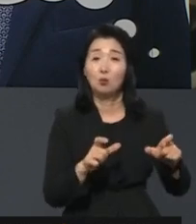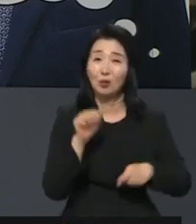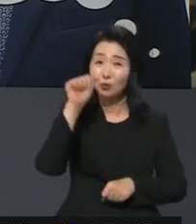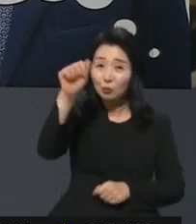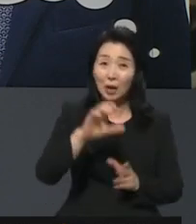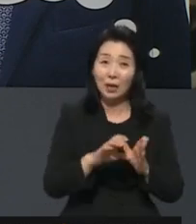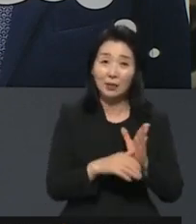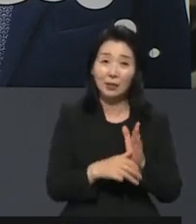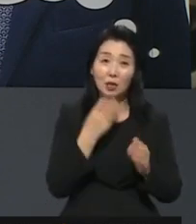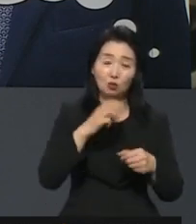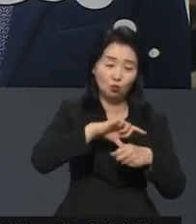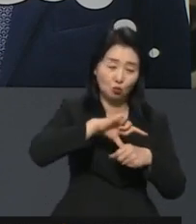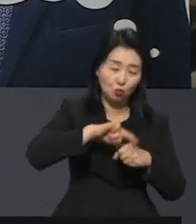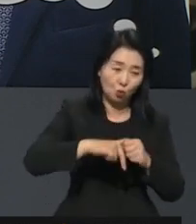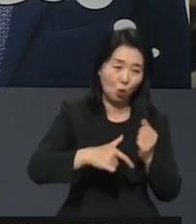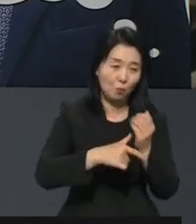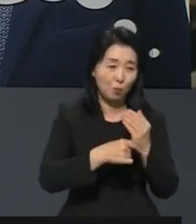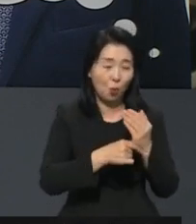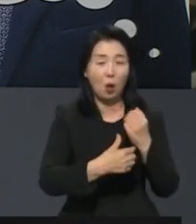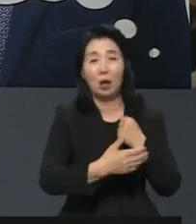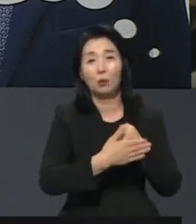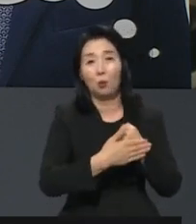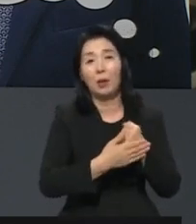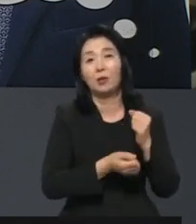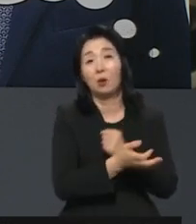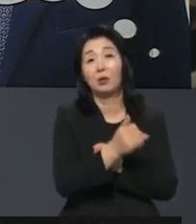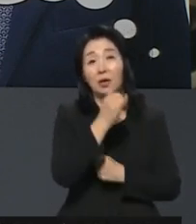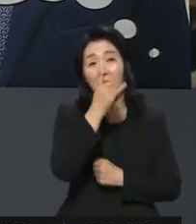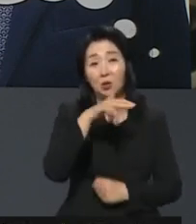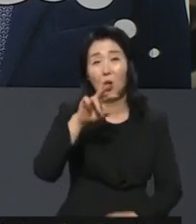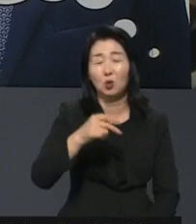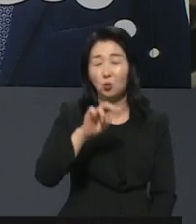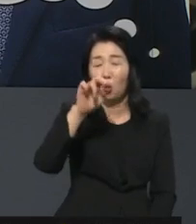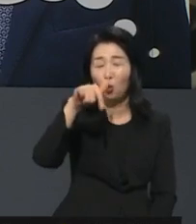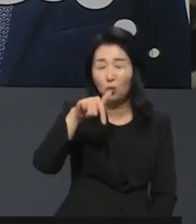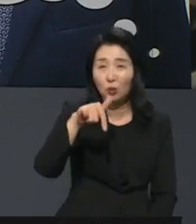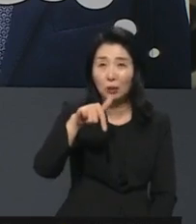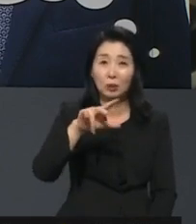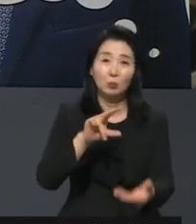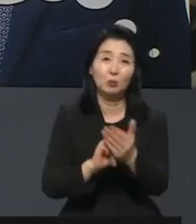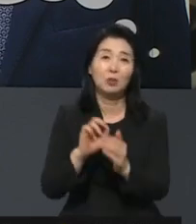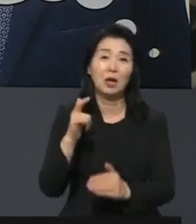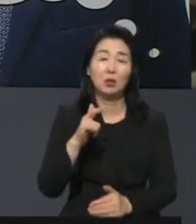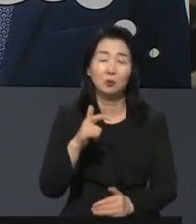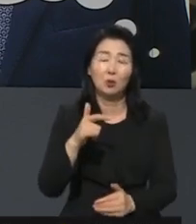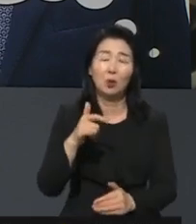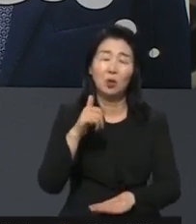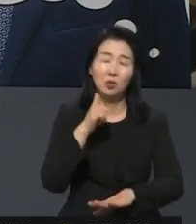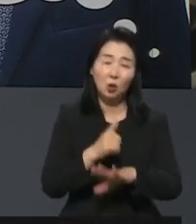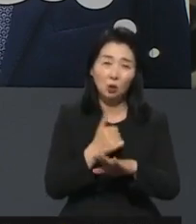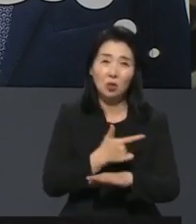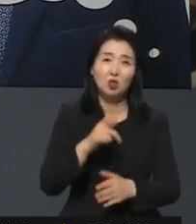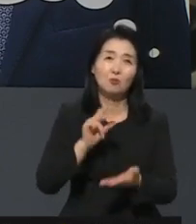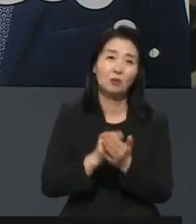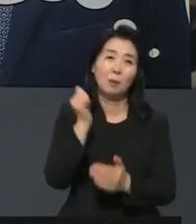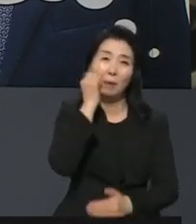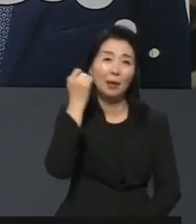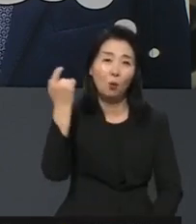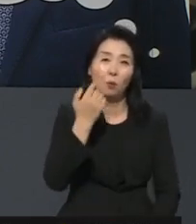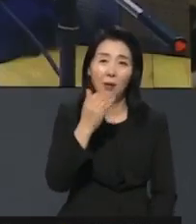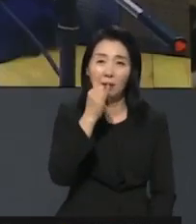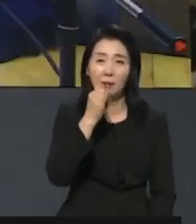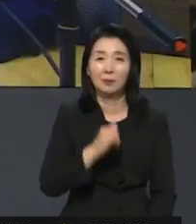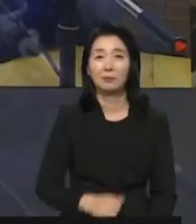경우에 수도권 표심에 영향을 미칠 수가 있겠죠. 조국의 강이 아니라 조국의 늪에 빠질 거라는 일갈도 있었습니다.